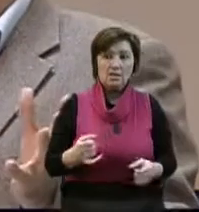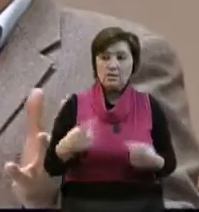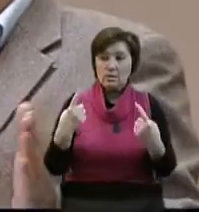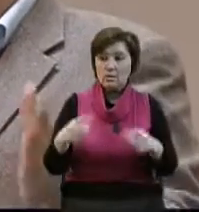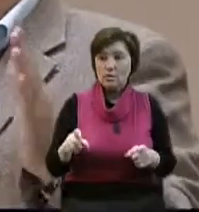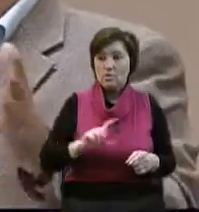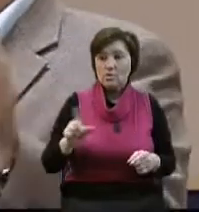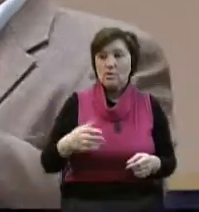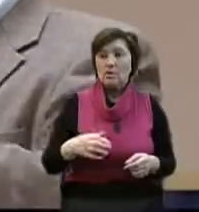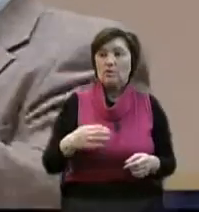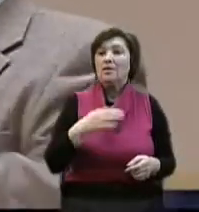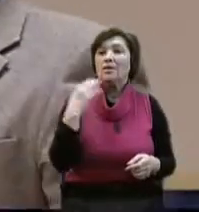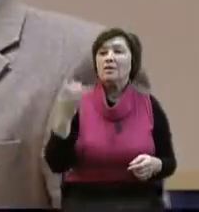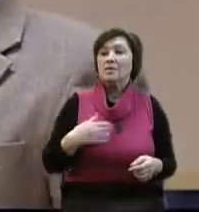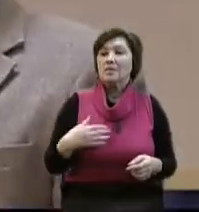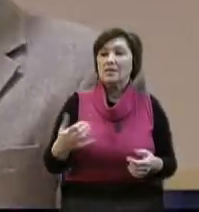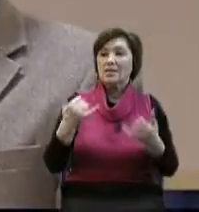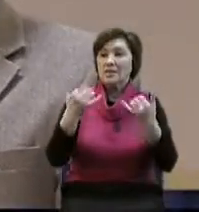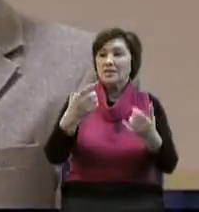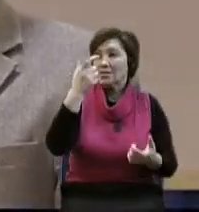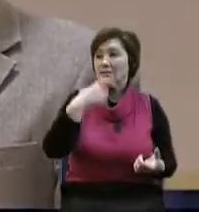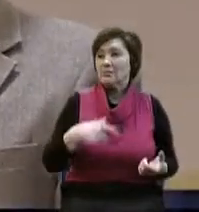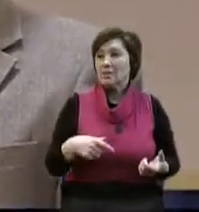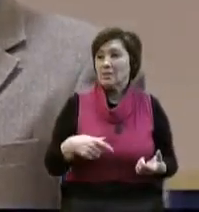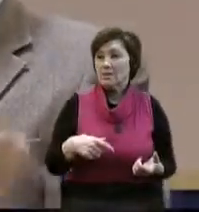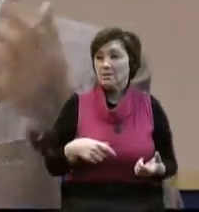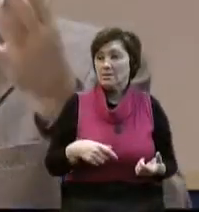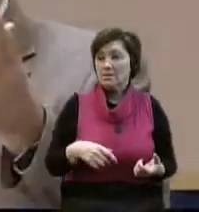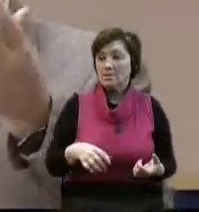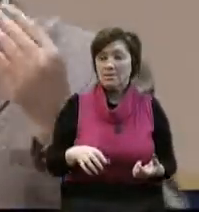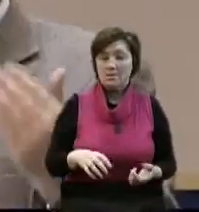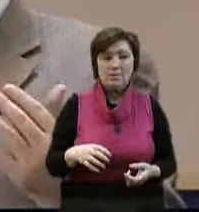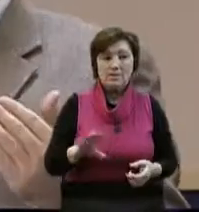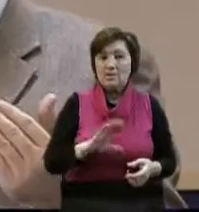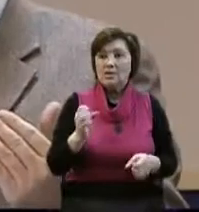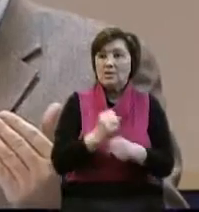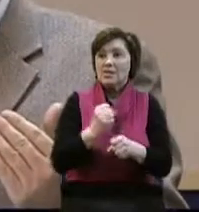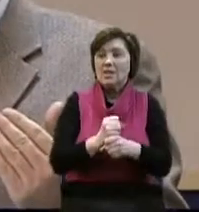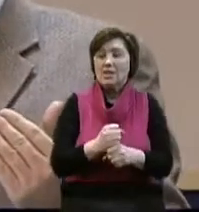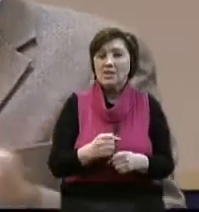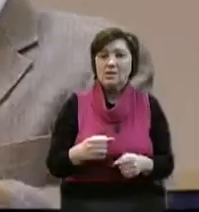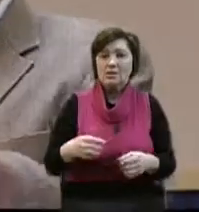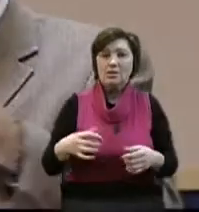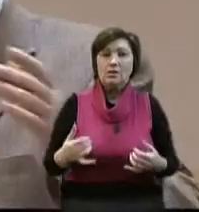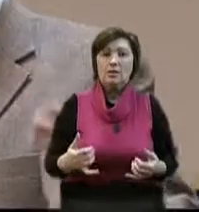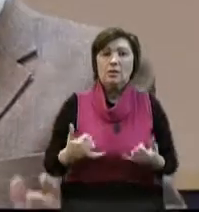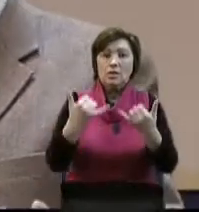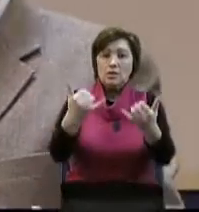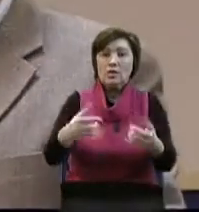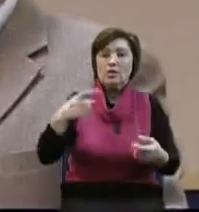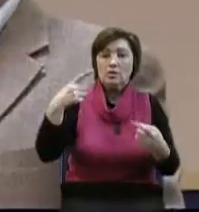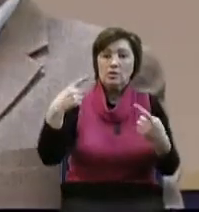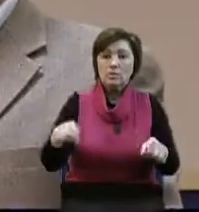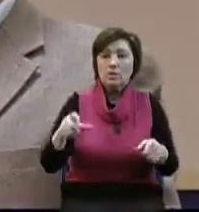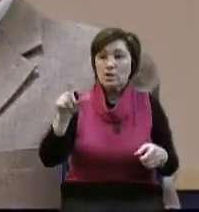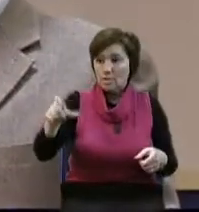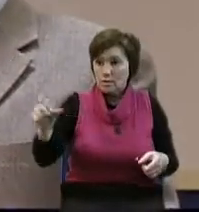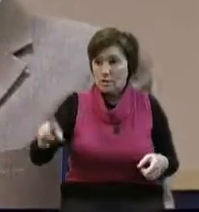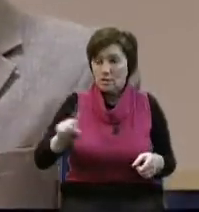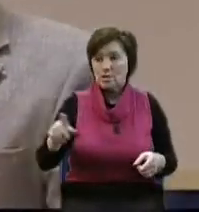себе. То есть вот такие простые правила, которые были даны. Первоначально, в самом начале. И ничего не сказано о